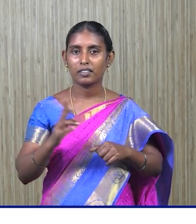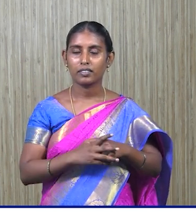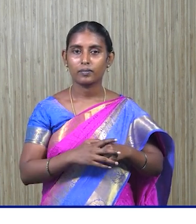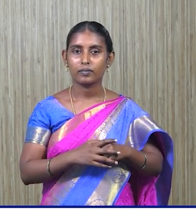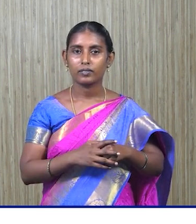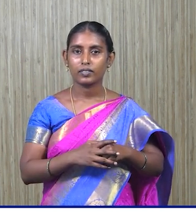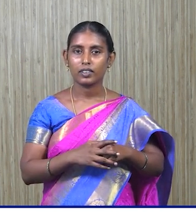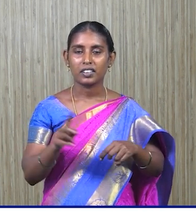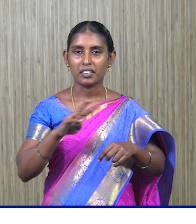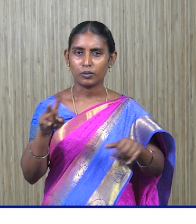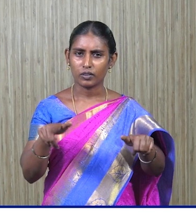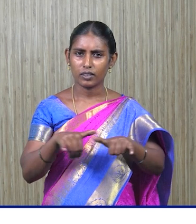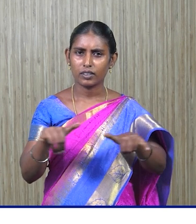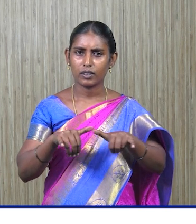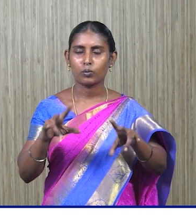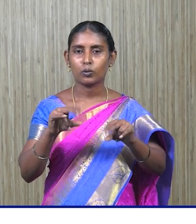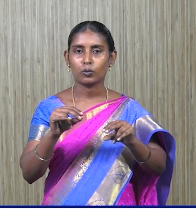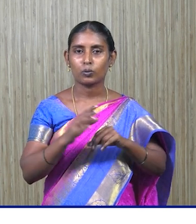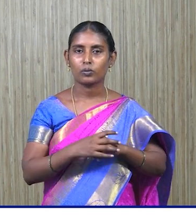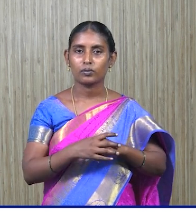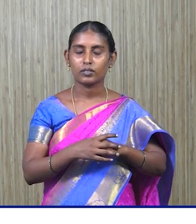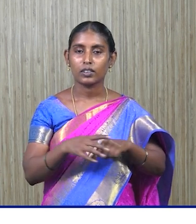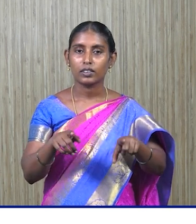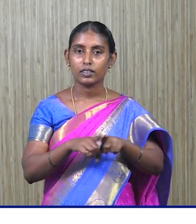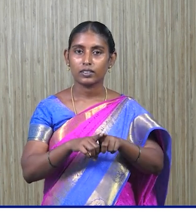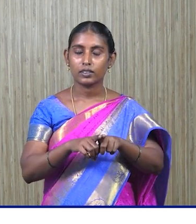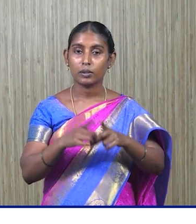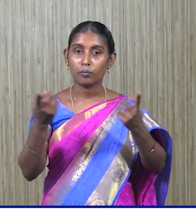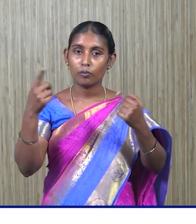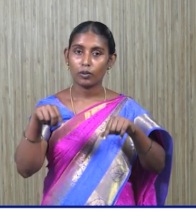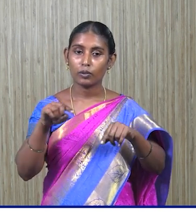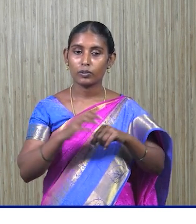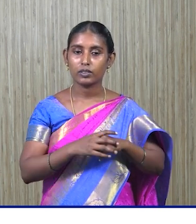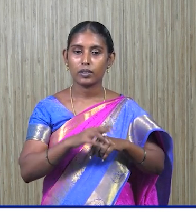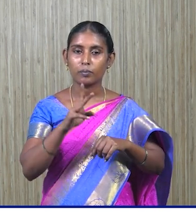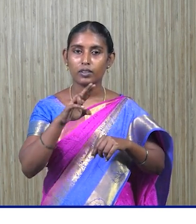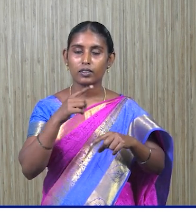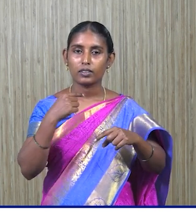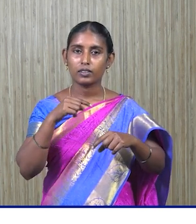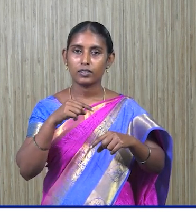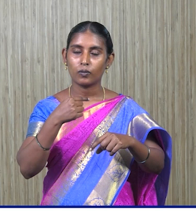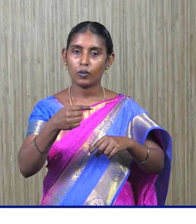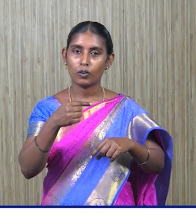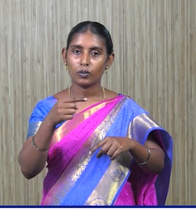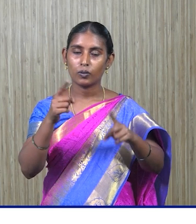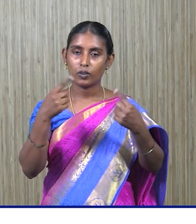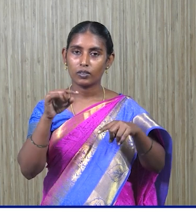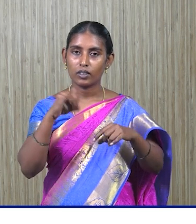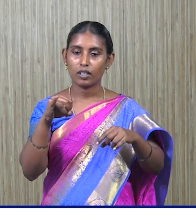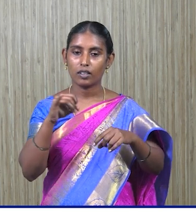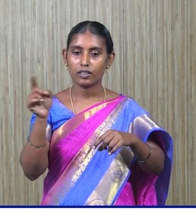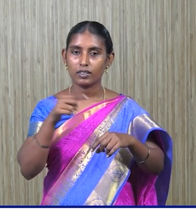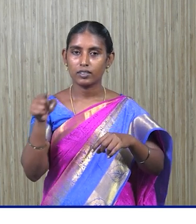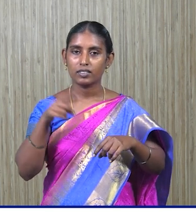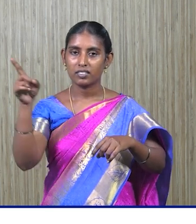2 விடைகளும் சமமாக உள்ளதா? கிடையாது. அப்போது வகுத்தலில் 12 - 6 இஸ் நாட் ஈக்குவல் டு